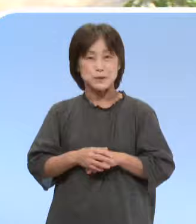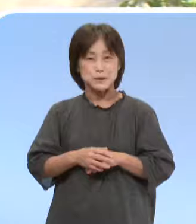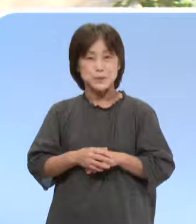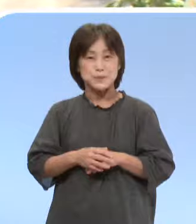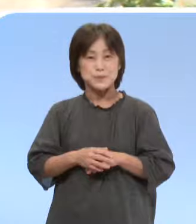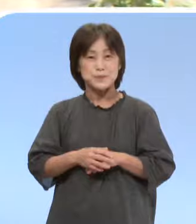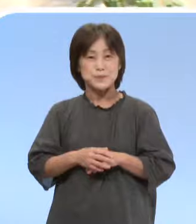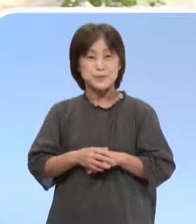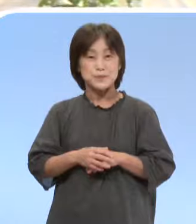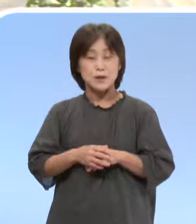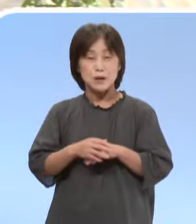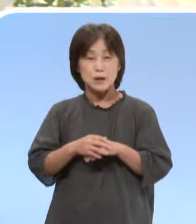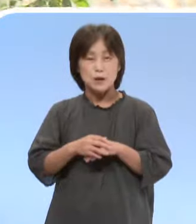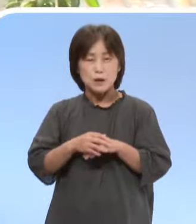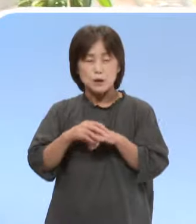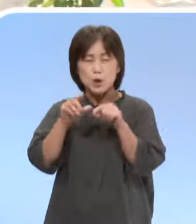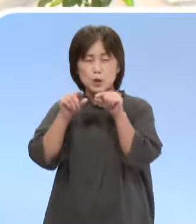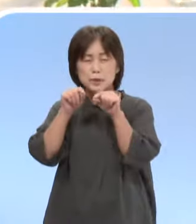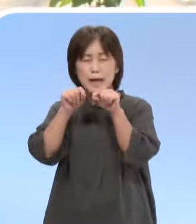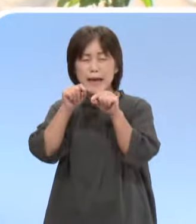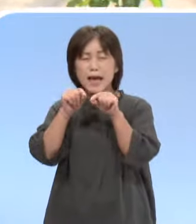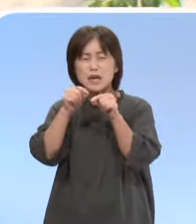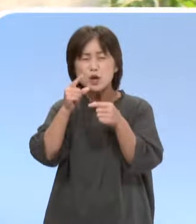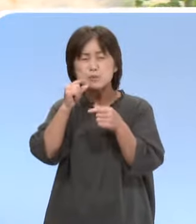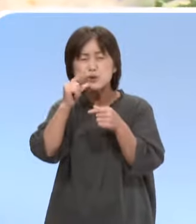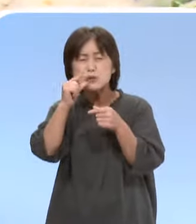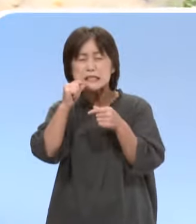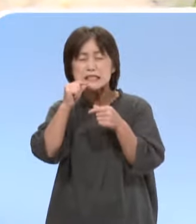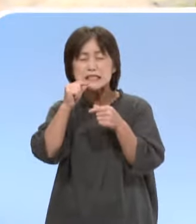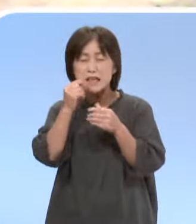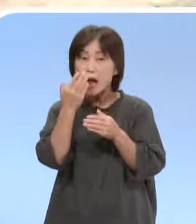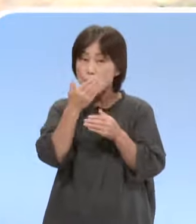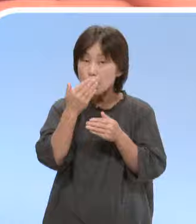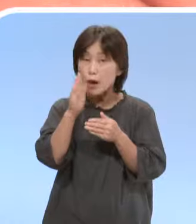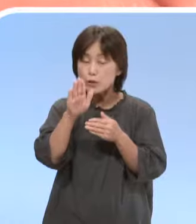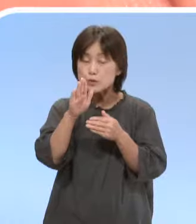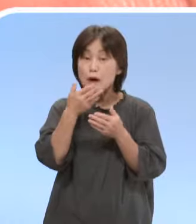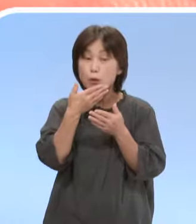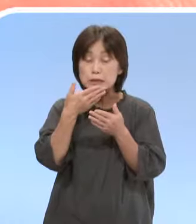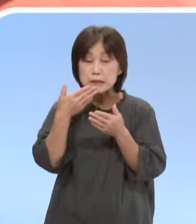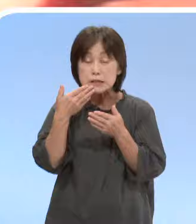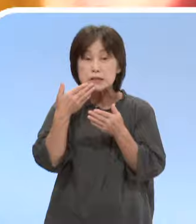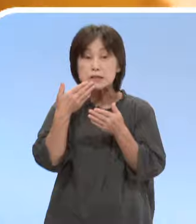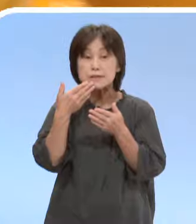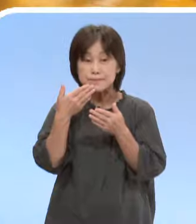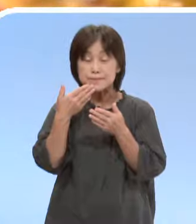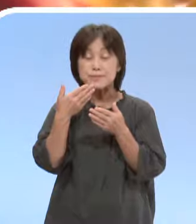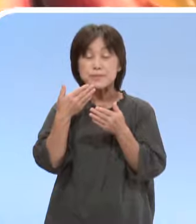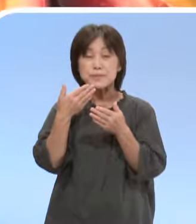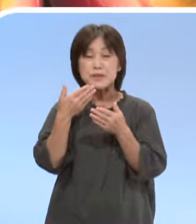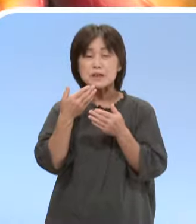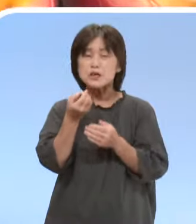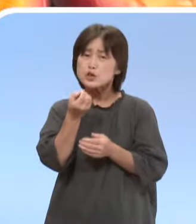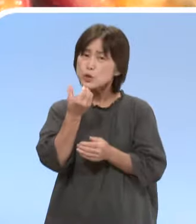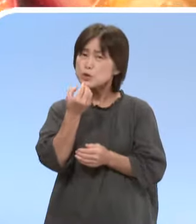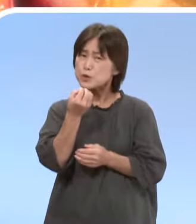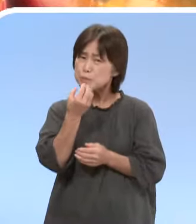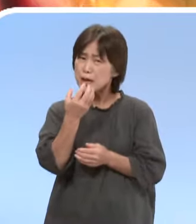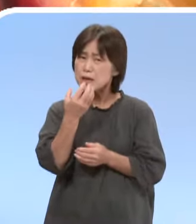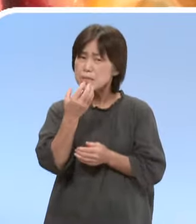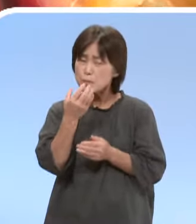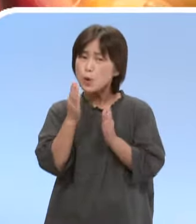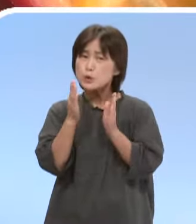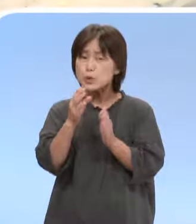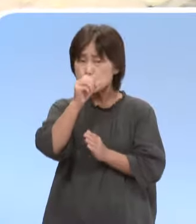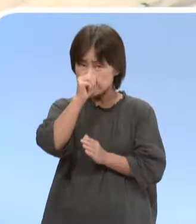あ、すごい、このタレのプチプチも、いやでも甘い、美味しい。 ありがとうございます。 なんかちょっと酸っぱ